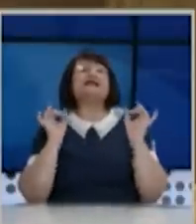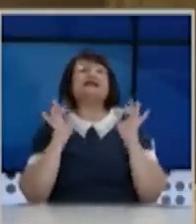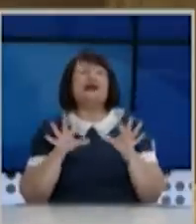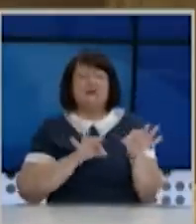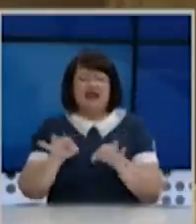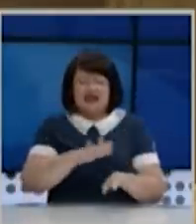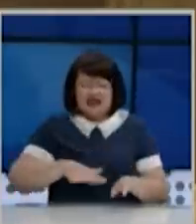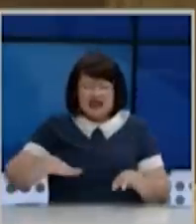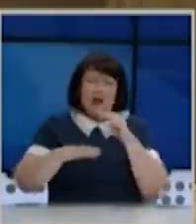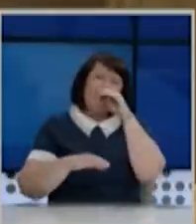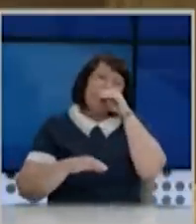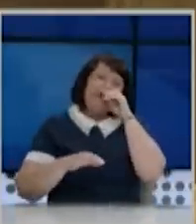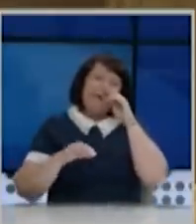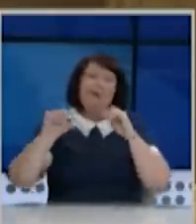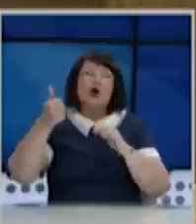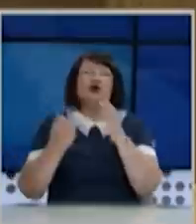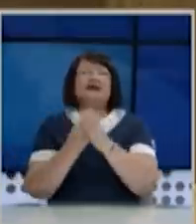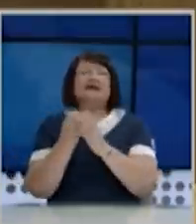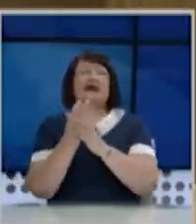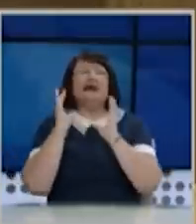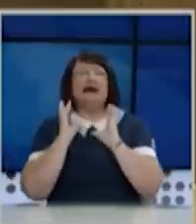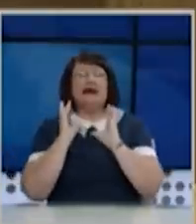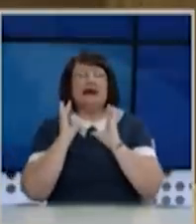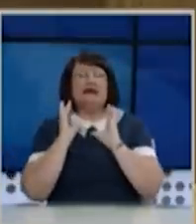γη για να βγάλουν